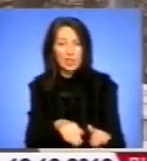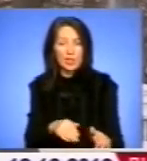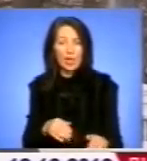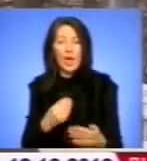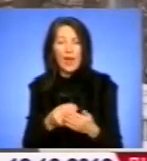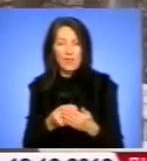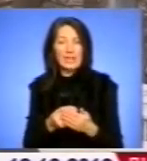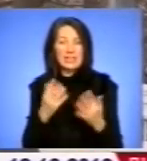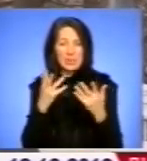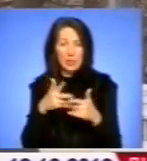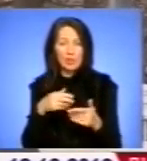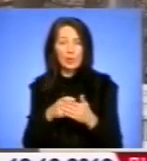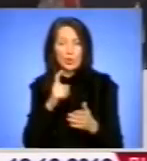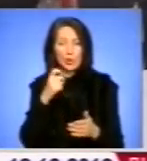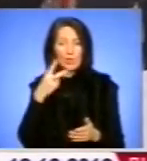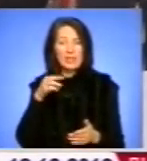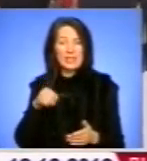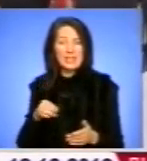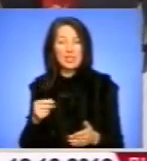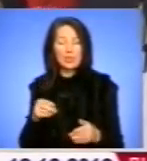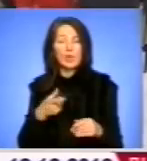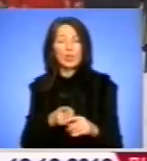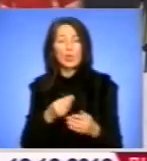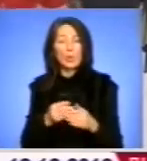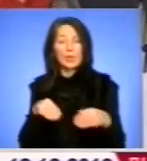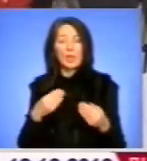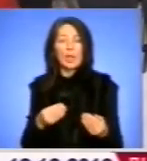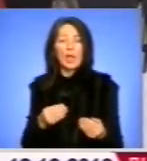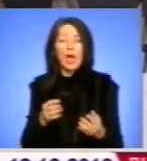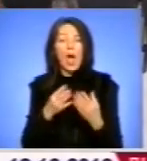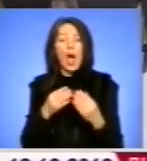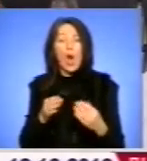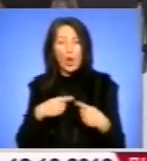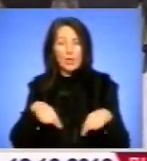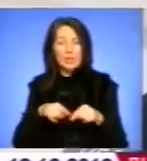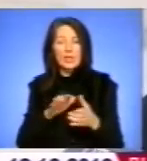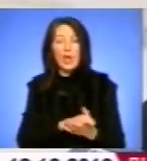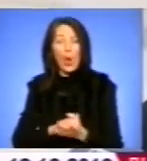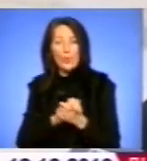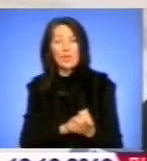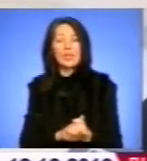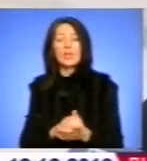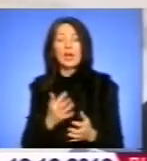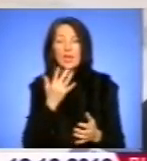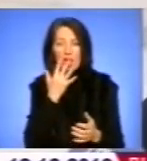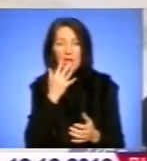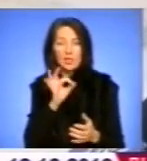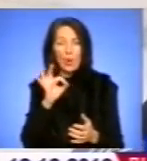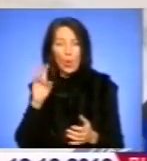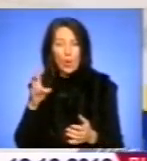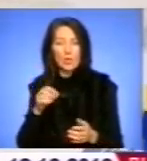надала Організація Об'єднаних Націй у рамках програми із охорони навколишнього середовища. Ми почали